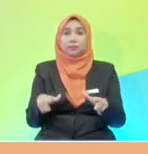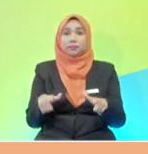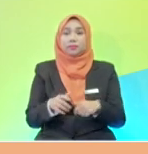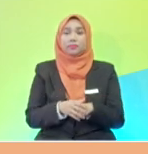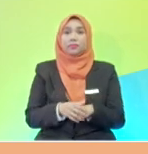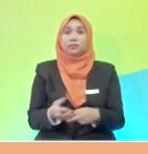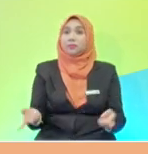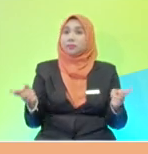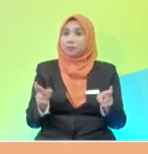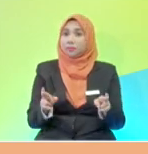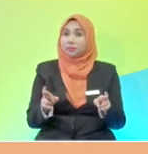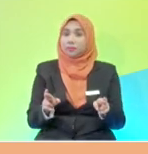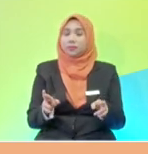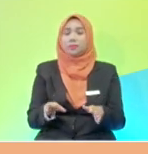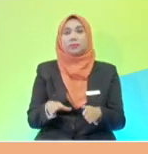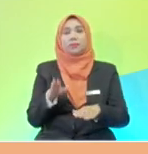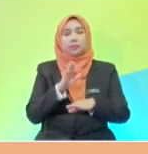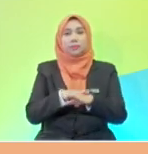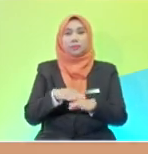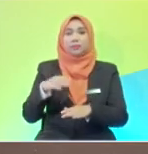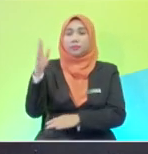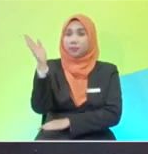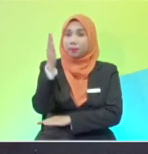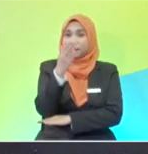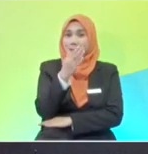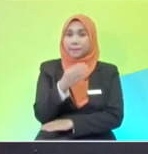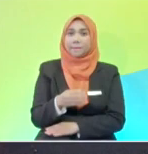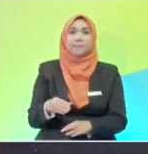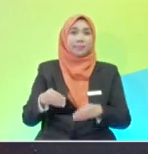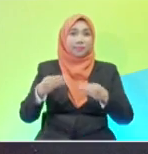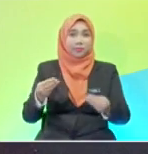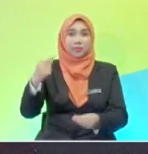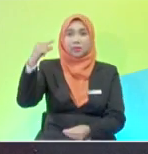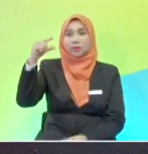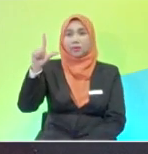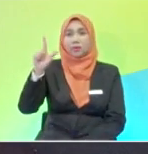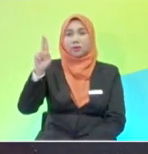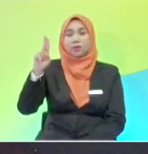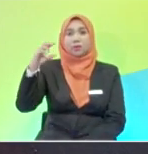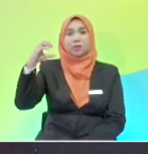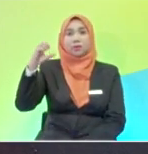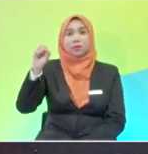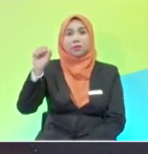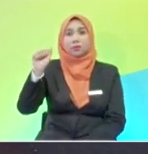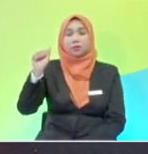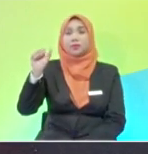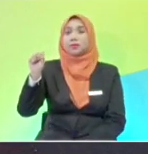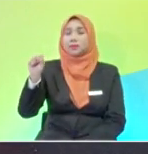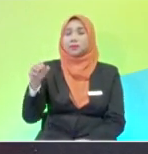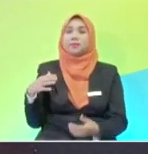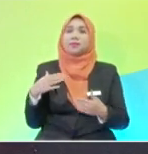tumbuh-tumbuhan akan menghasilkan glukosa Glukosa yang akan disebarkan di setiap bagian